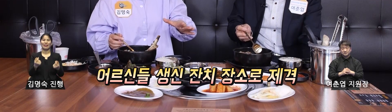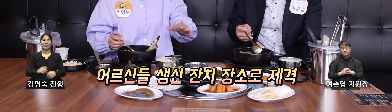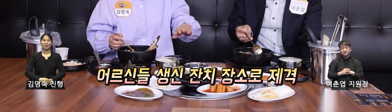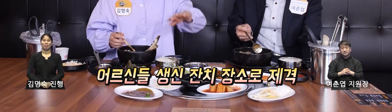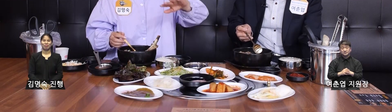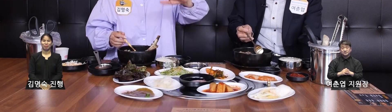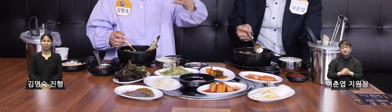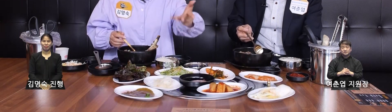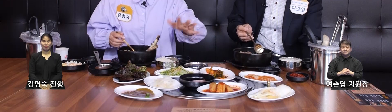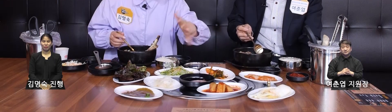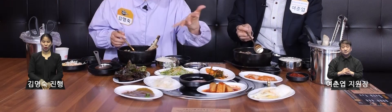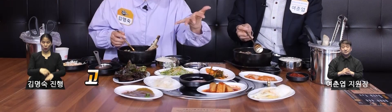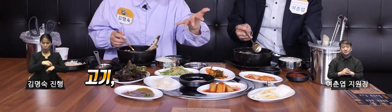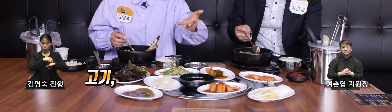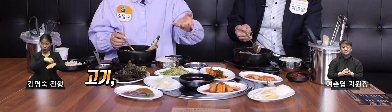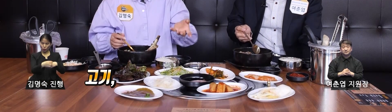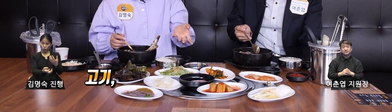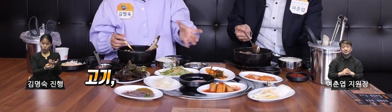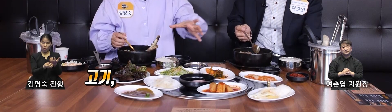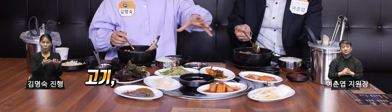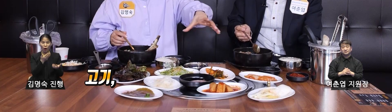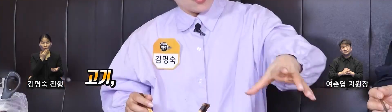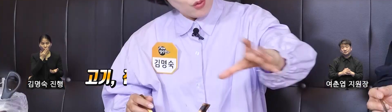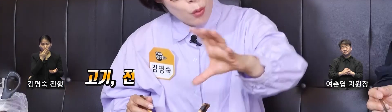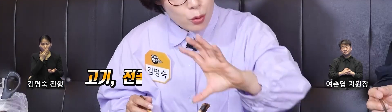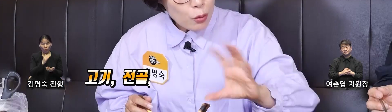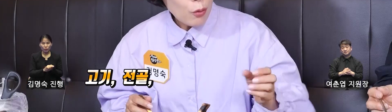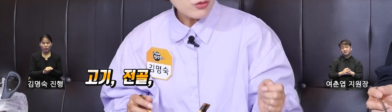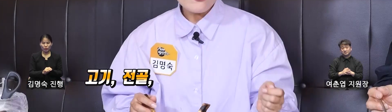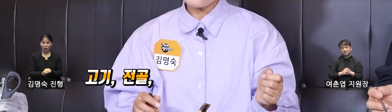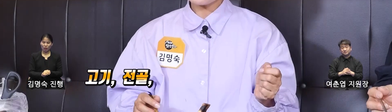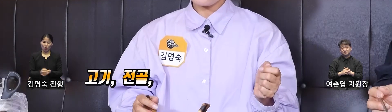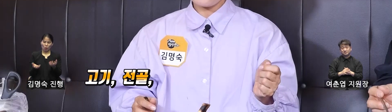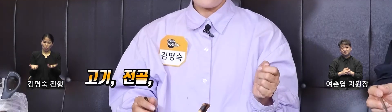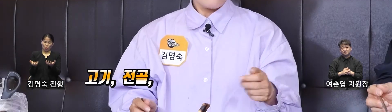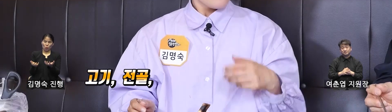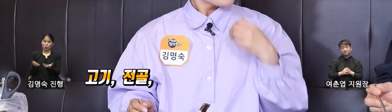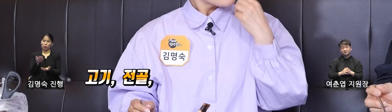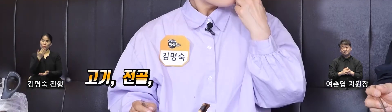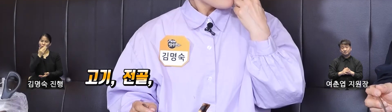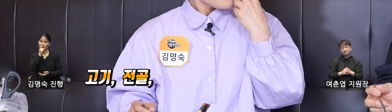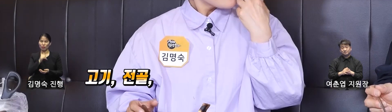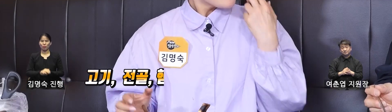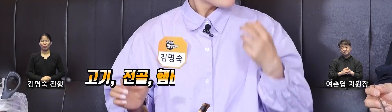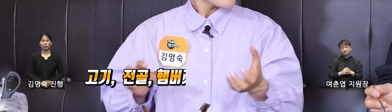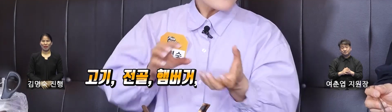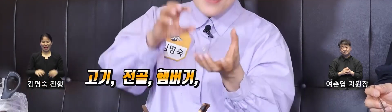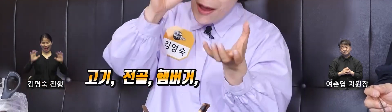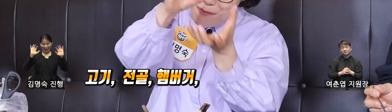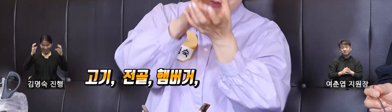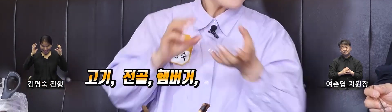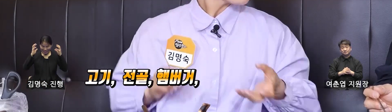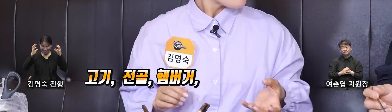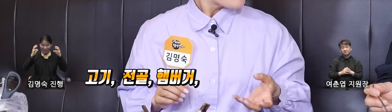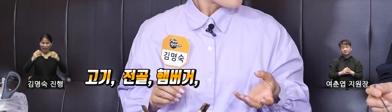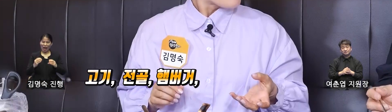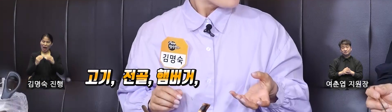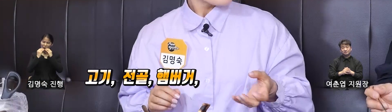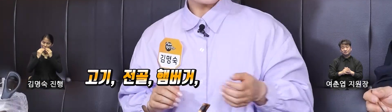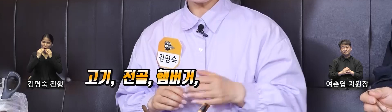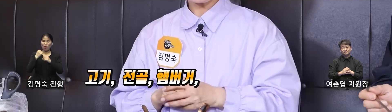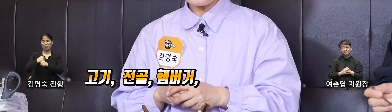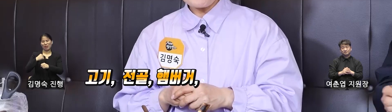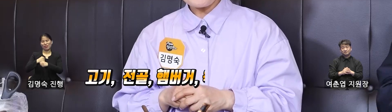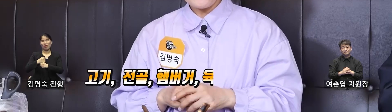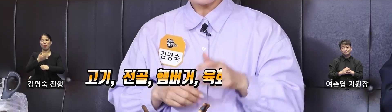일단은 고기도 구워 먹을 수 있죠. 전골도 먹을 수 있죠. 또 우리 아이들 아까 그 햄버거도 만들어